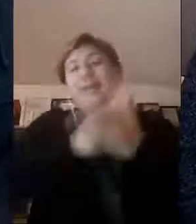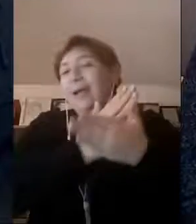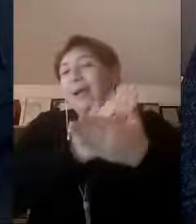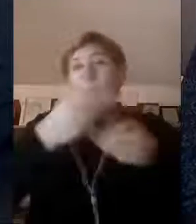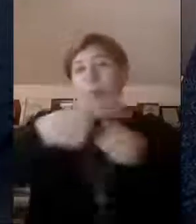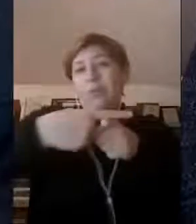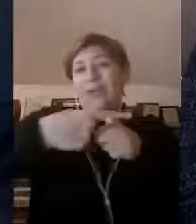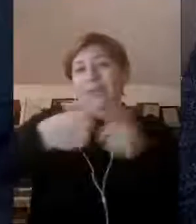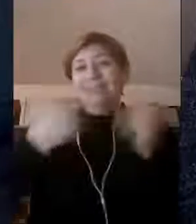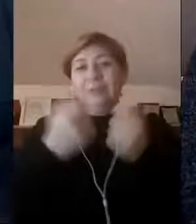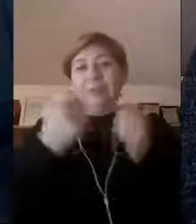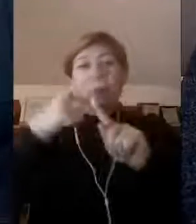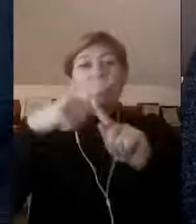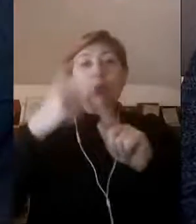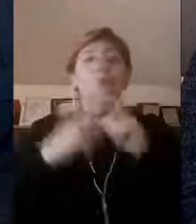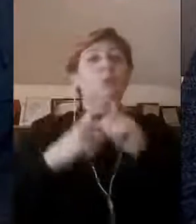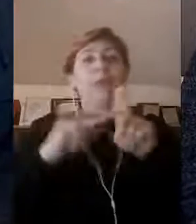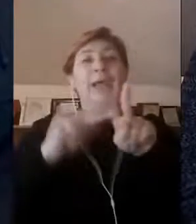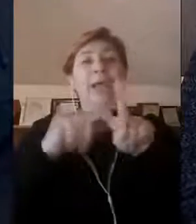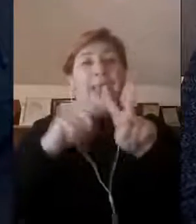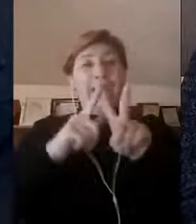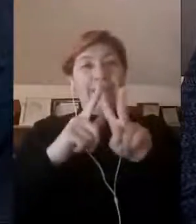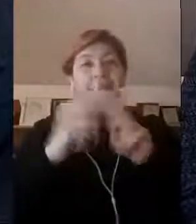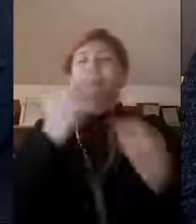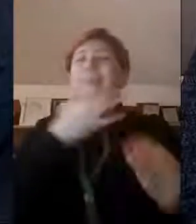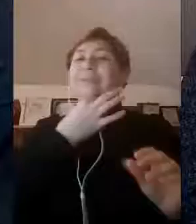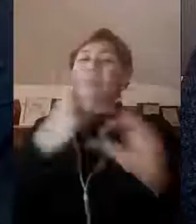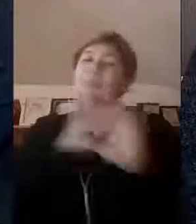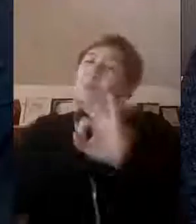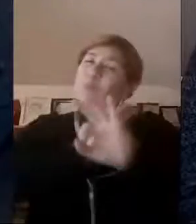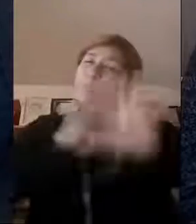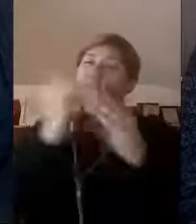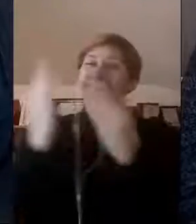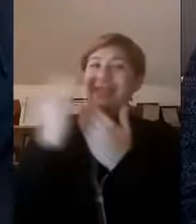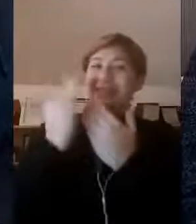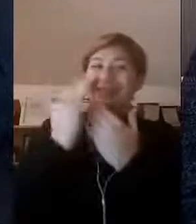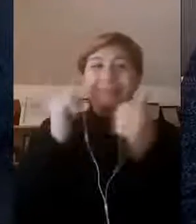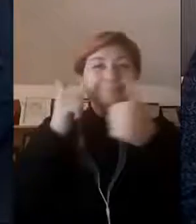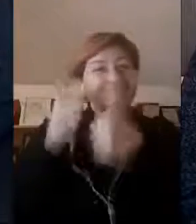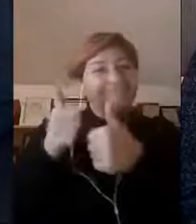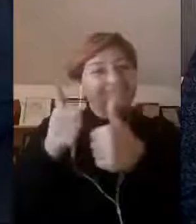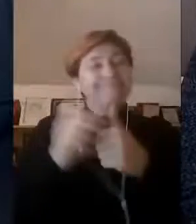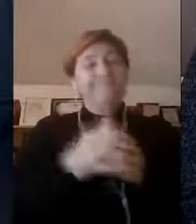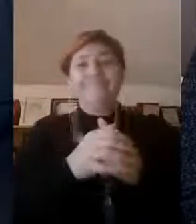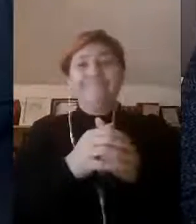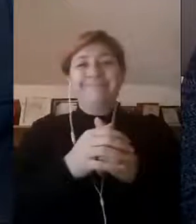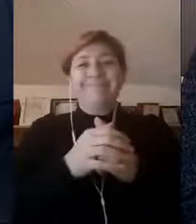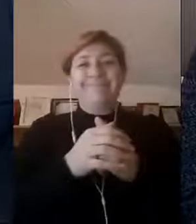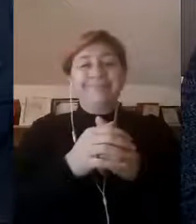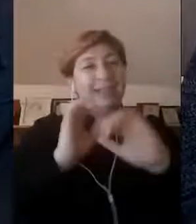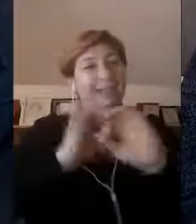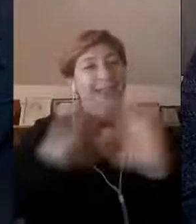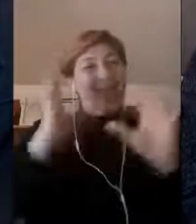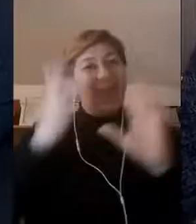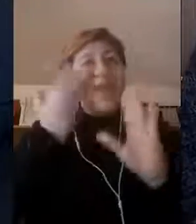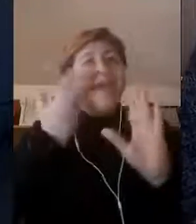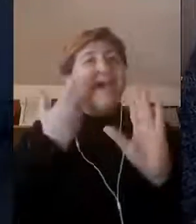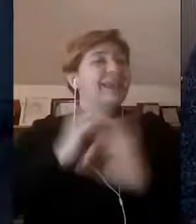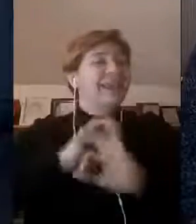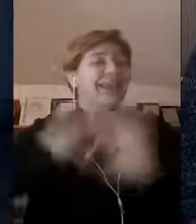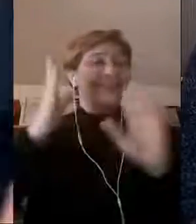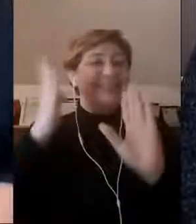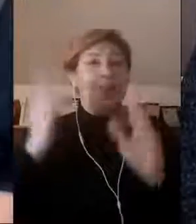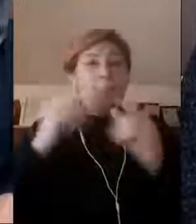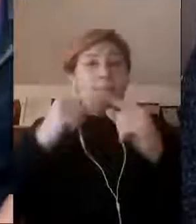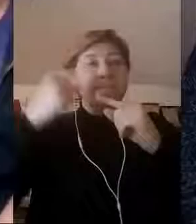ortağımız Tuğkan. Çok teşekkürler. Çok teşekkürler abi. Müthiş bir destek verdin. Muhteşem bir Umarım şey yaptın bizim için. bambaşka